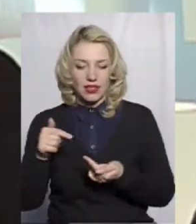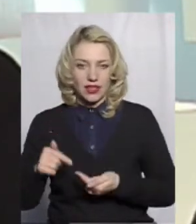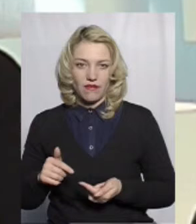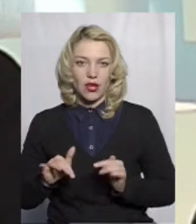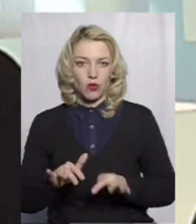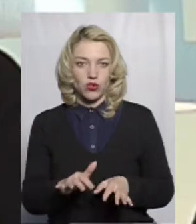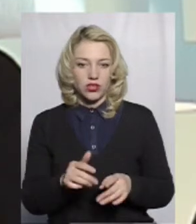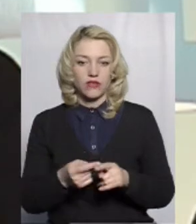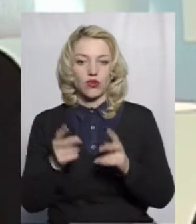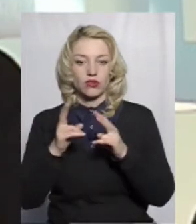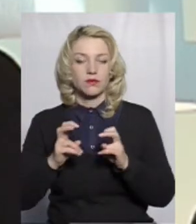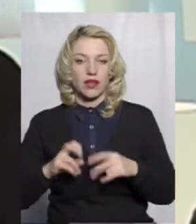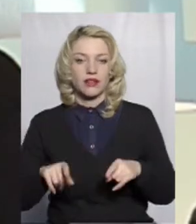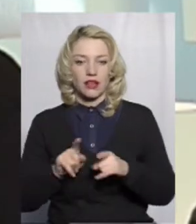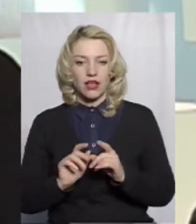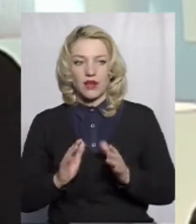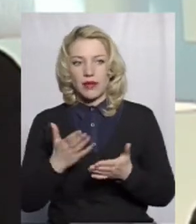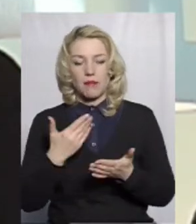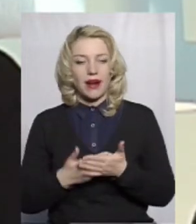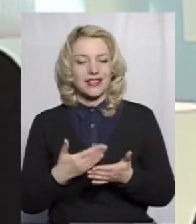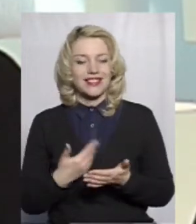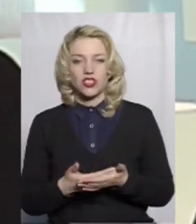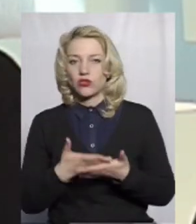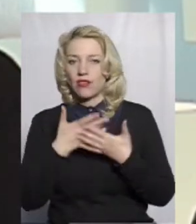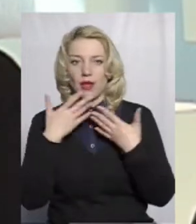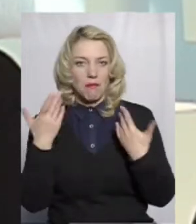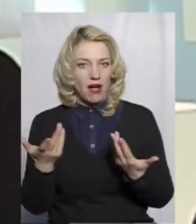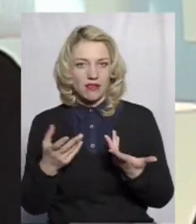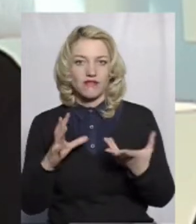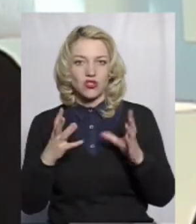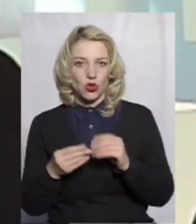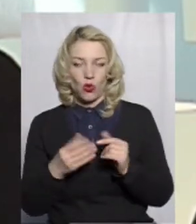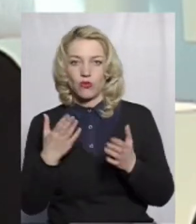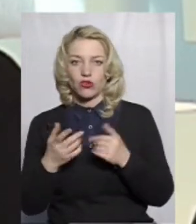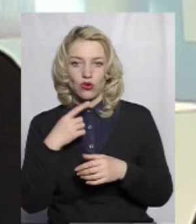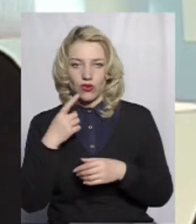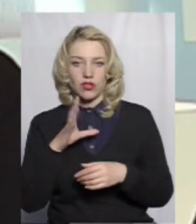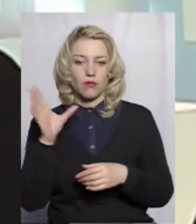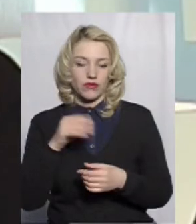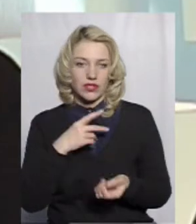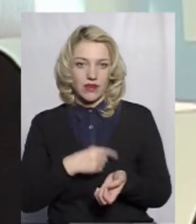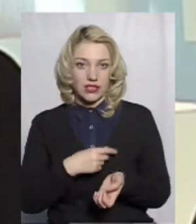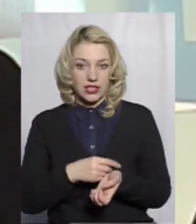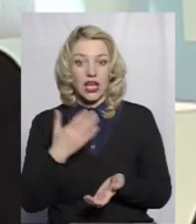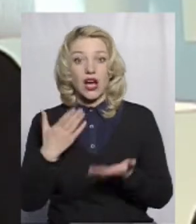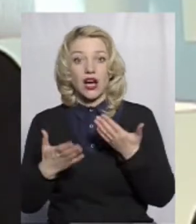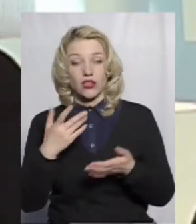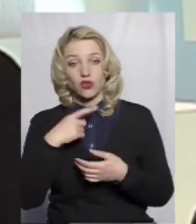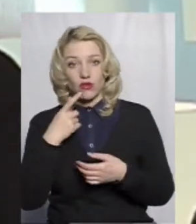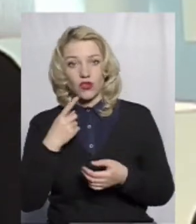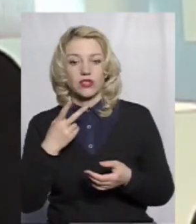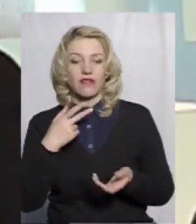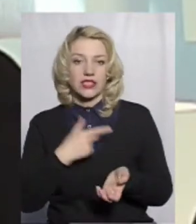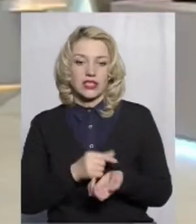розбирається. Таких випадків практично немає в цілому, якщо брати всі вакцини. А якщо брати вакцини